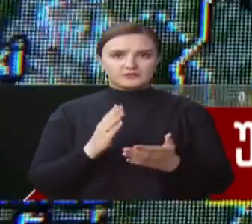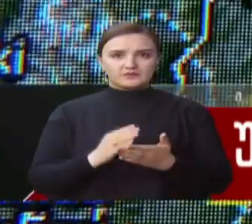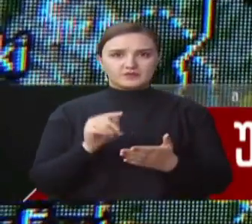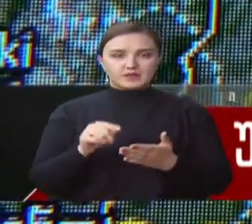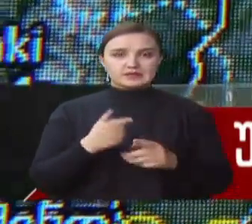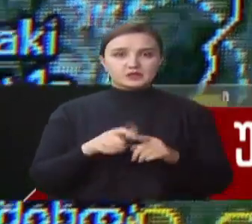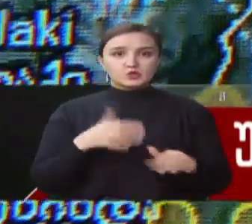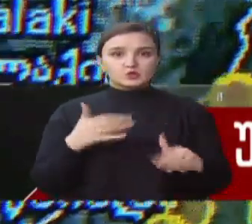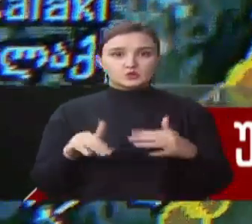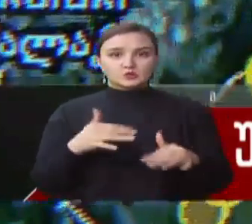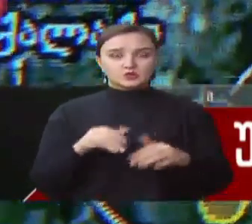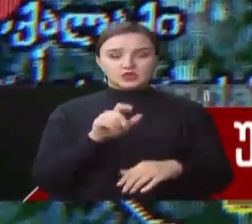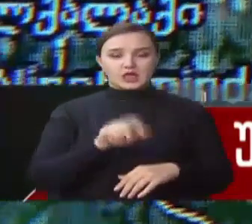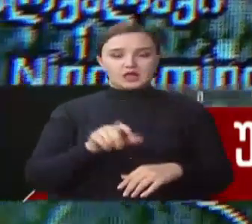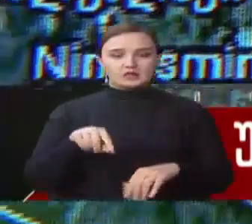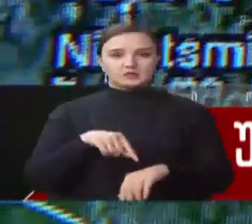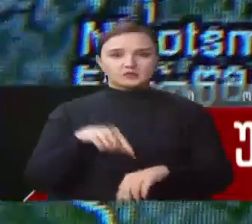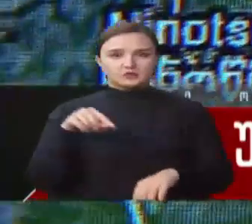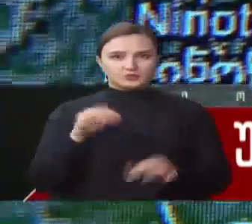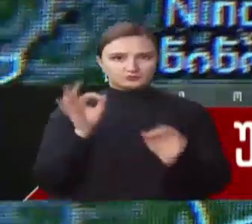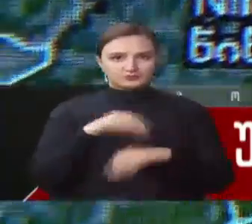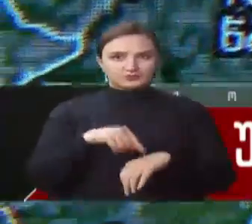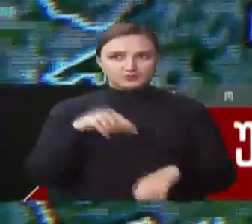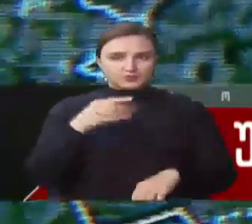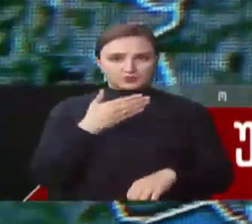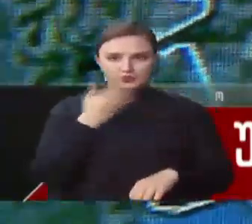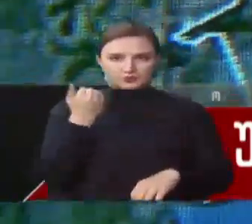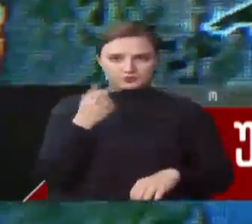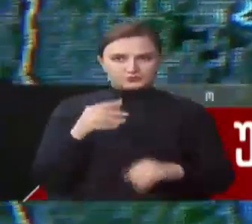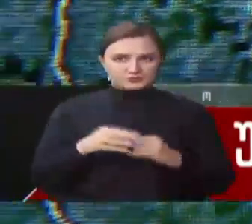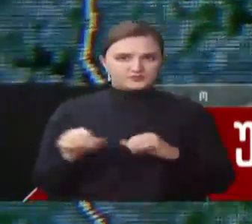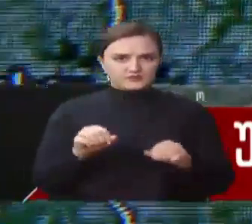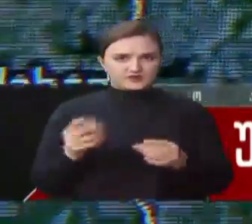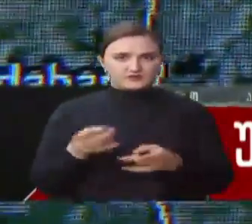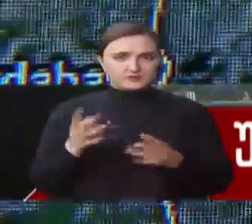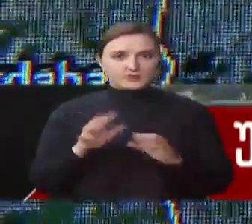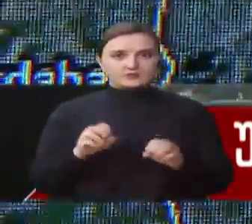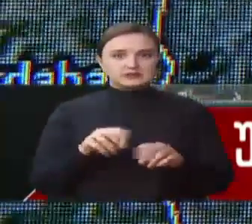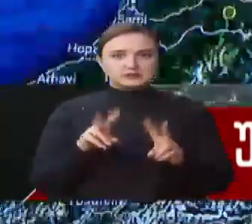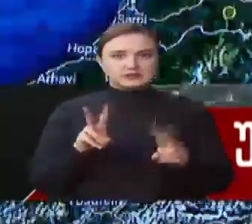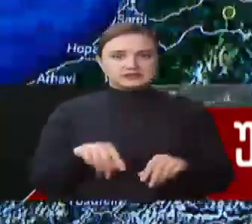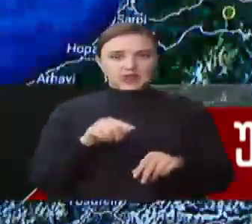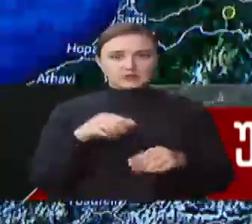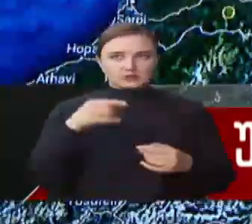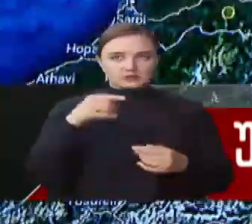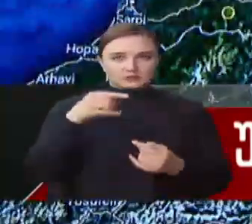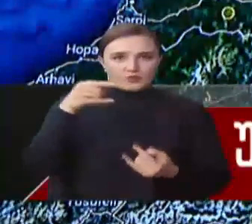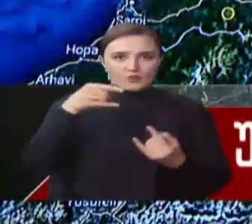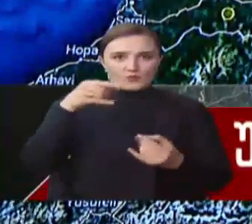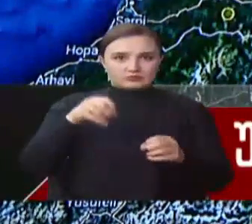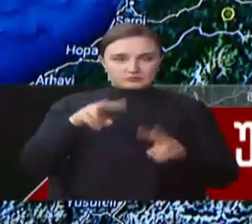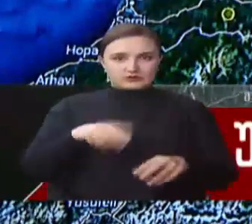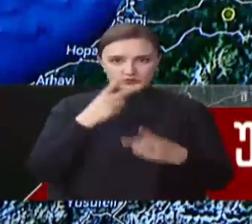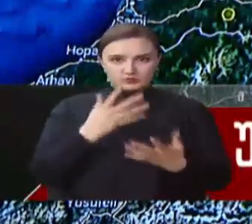ایم دنات سوستیارم آدمیانه بیش شگر نببم دت ورخت زبست، مخلوط سپتیال ور آپاراتوراشی ای سخبا. امیس میوخد